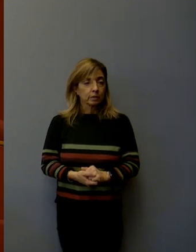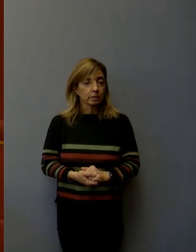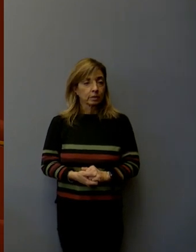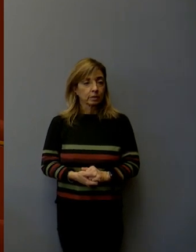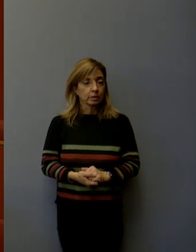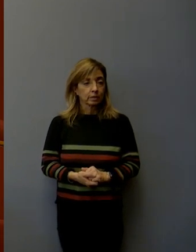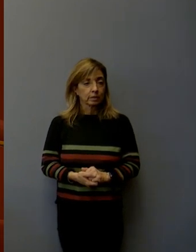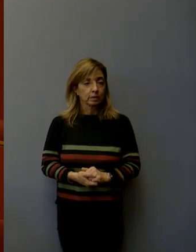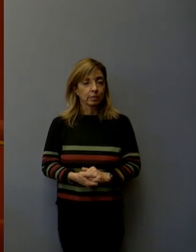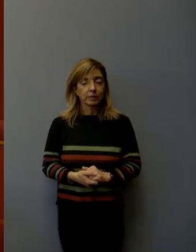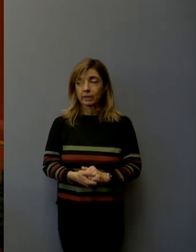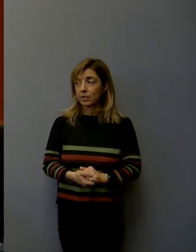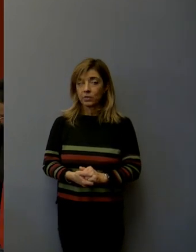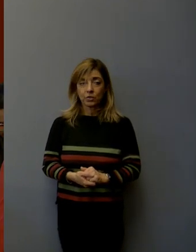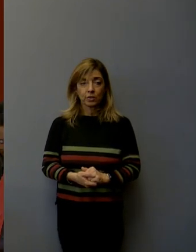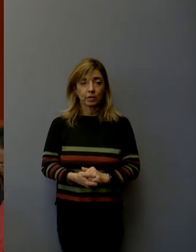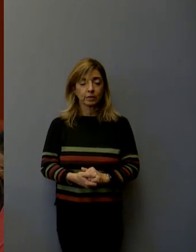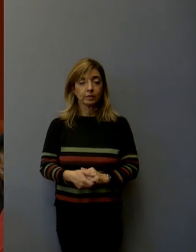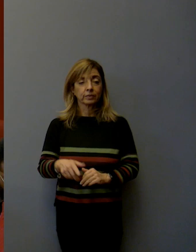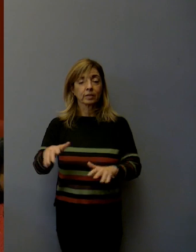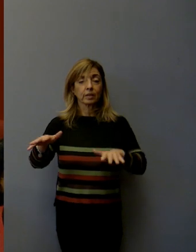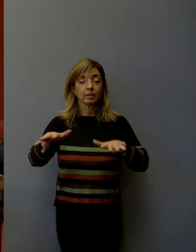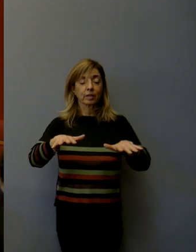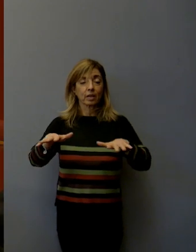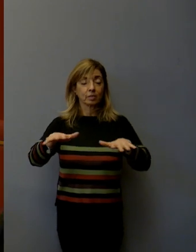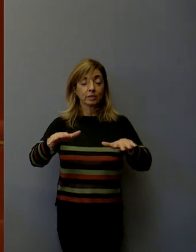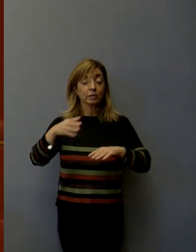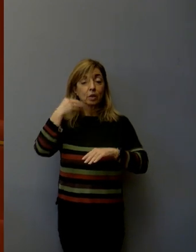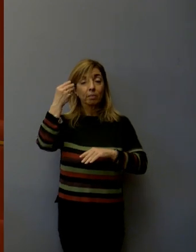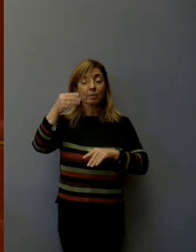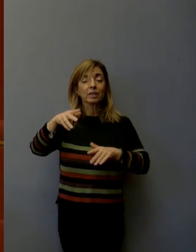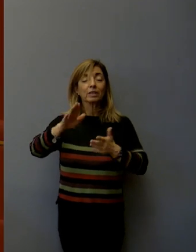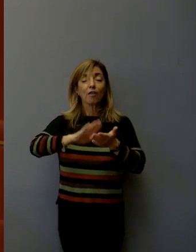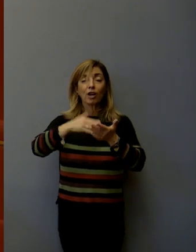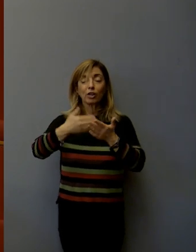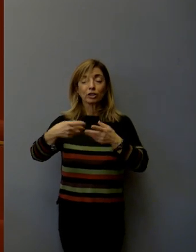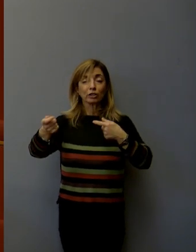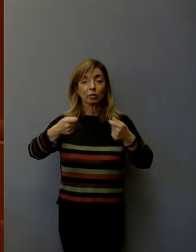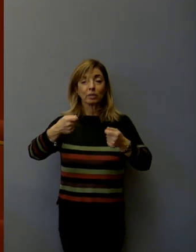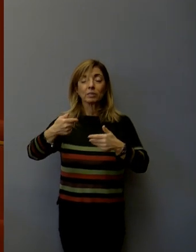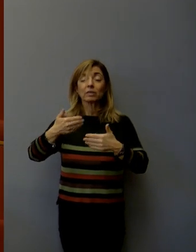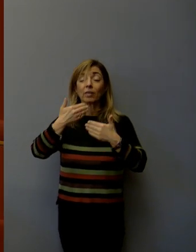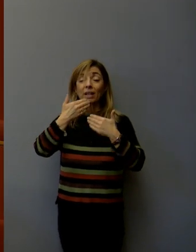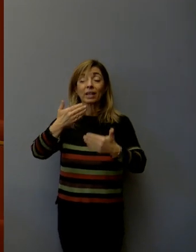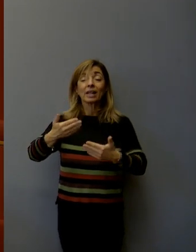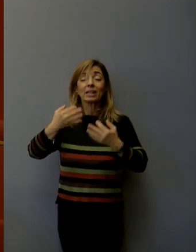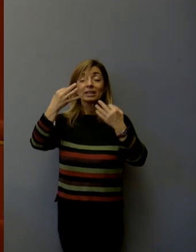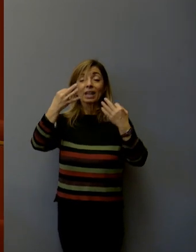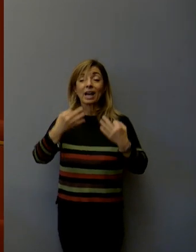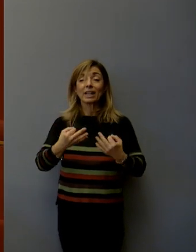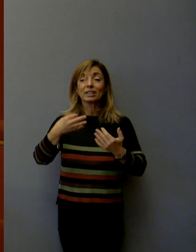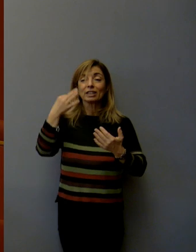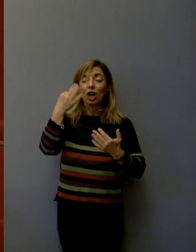preso atto che l'amministrazione ritiene che la valorizzazione dei mercati passi attraverso la garanzia di qualità dei prodotti